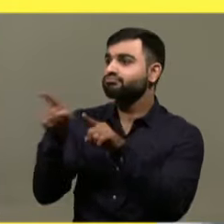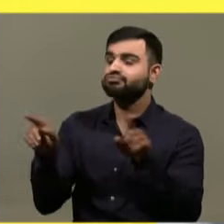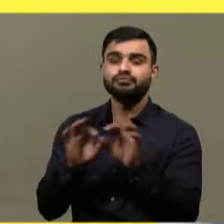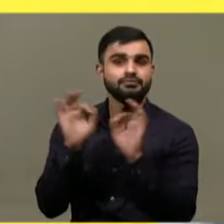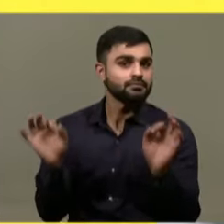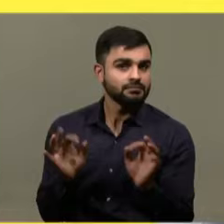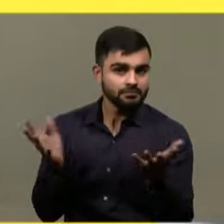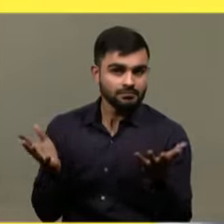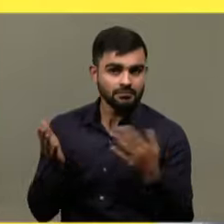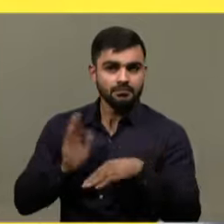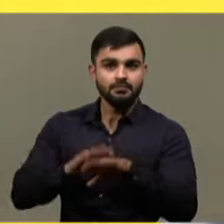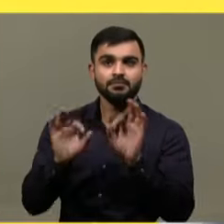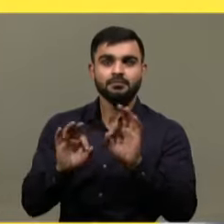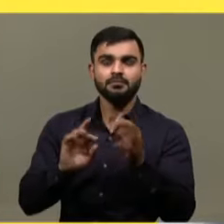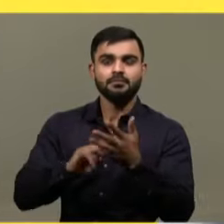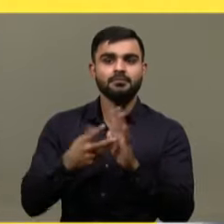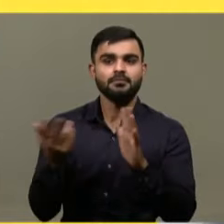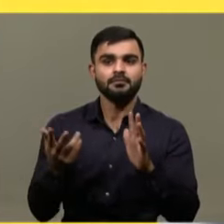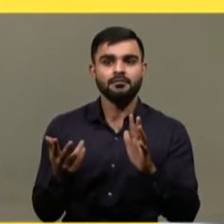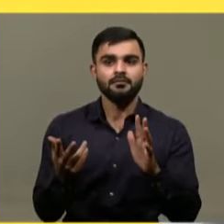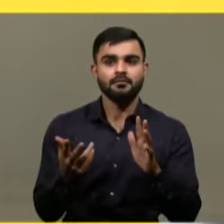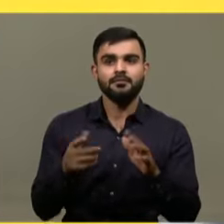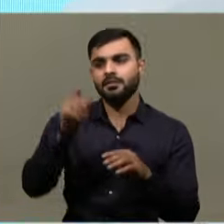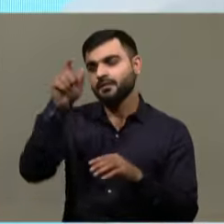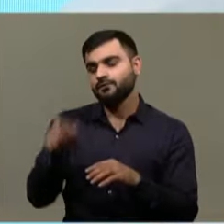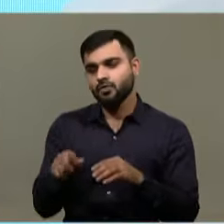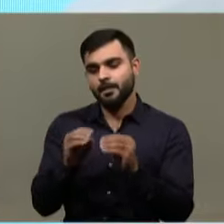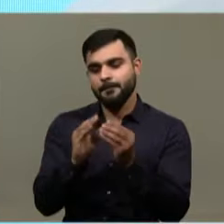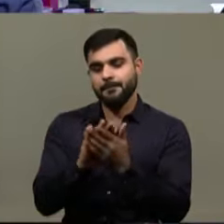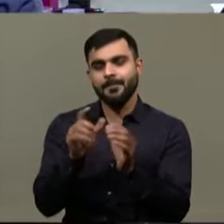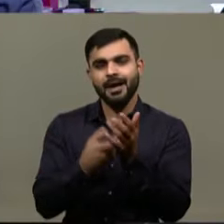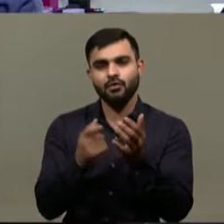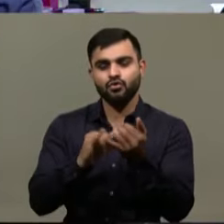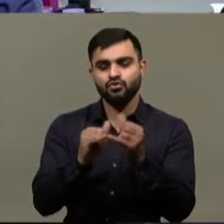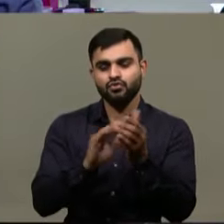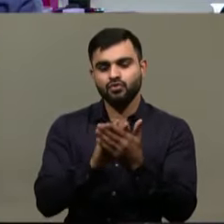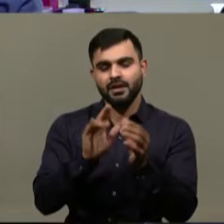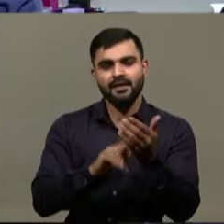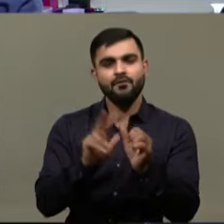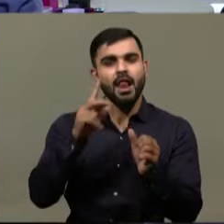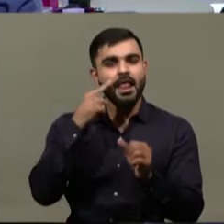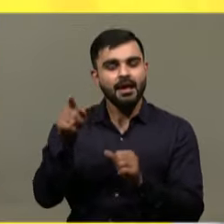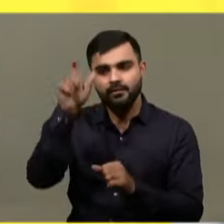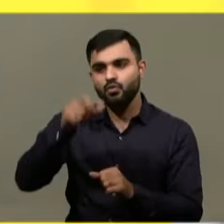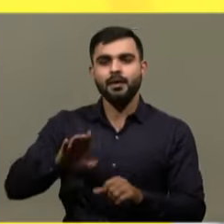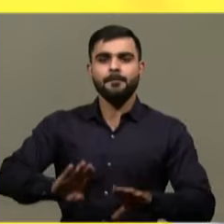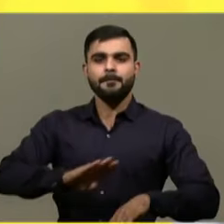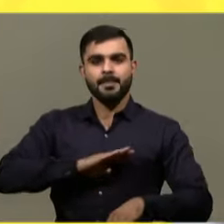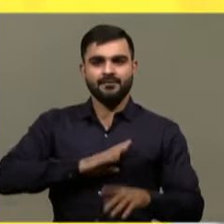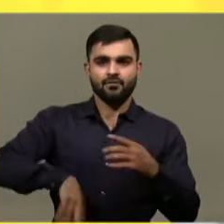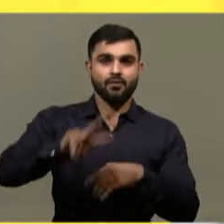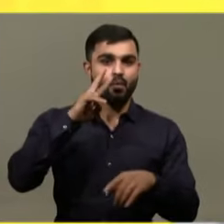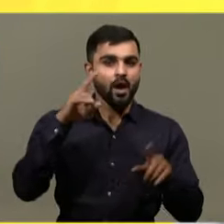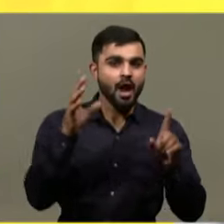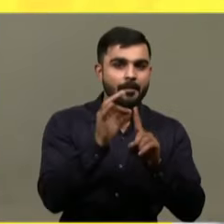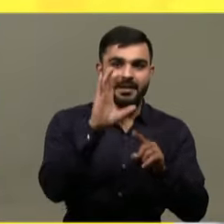देयर वारू सनव फ्रॉम महाराष्ट्र एक छोटा सा सुझाव जो है कि जितने भी वीवीआईपी है चीफ